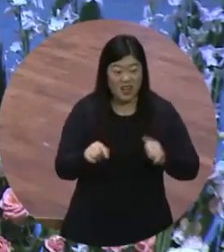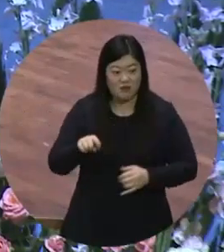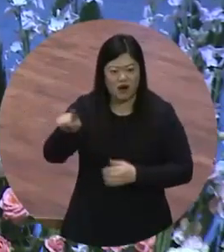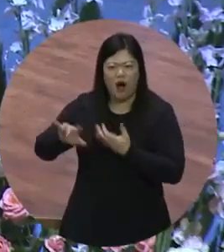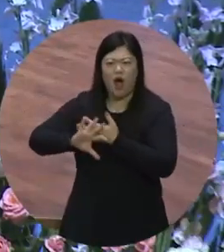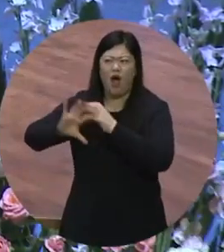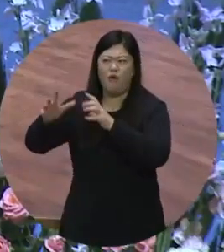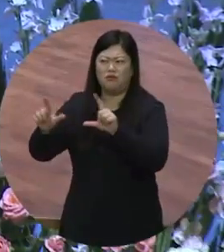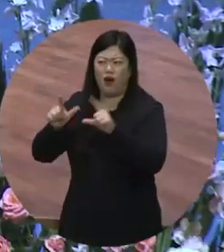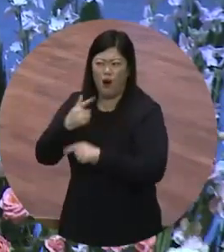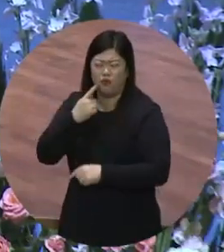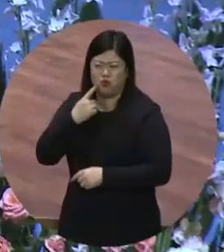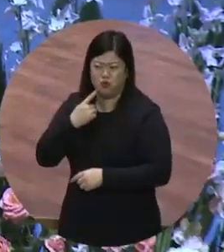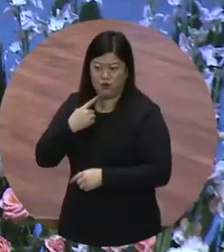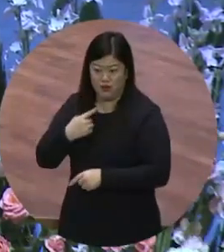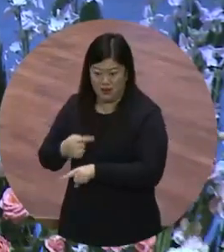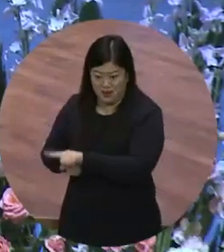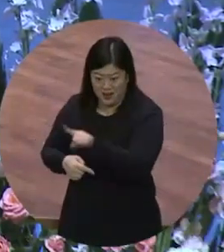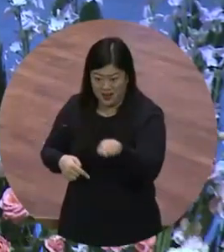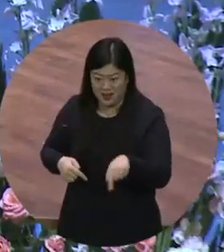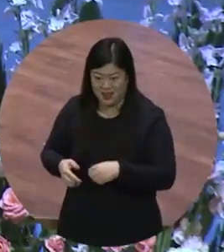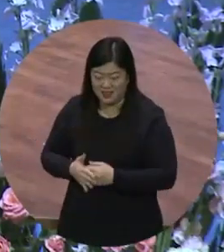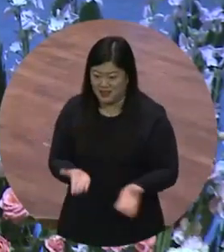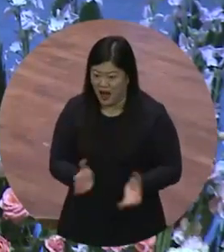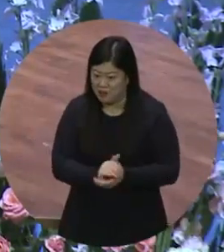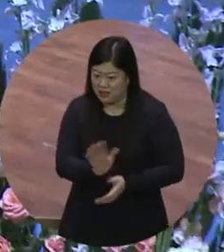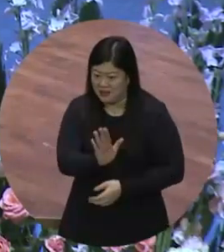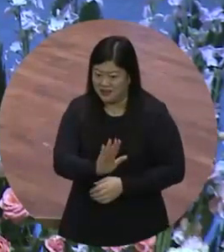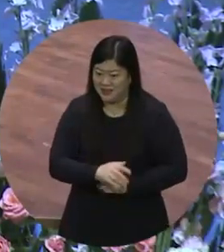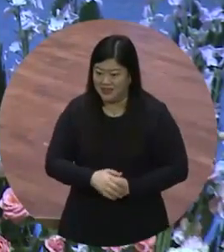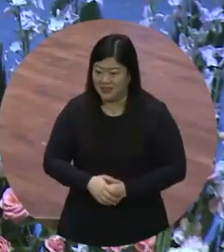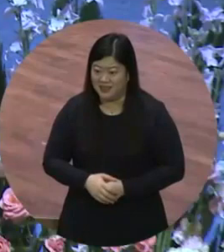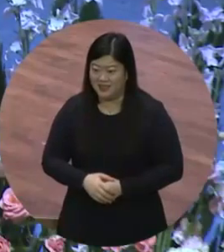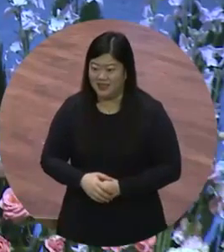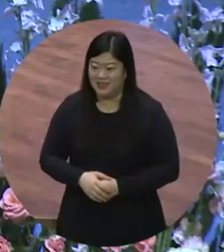행복 지수가 좀 작아가지고 아멘 안 하시는 모인데